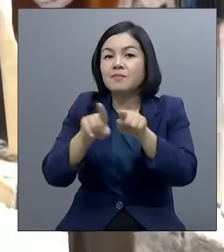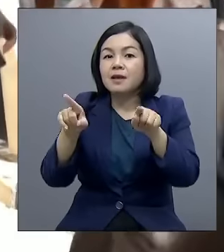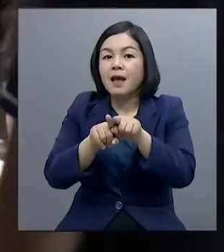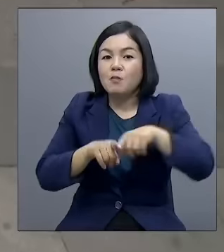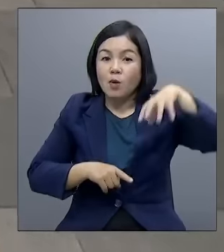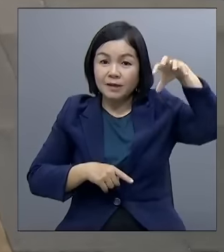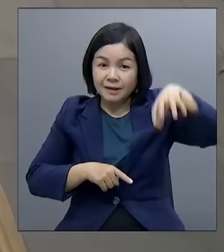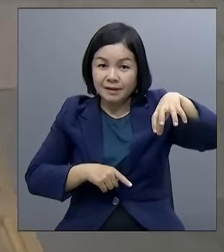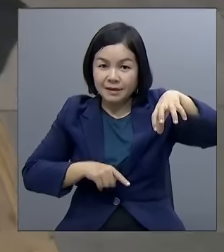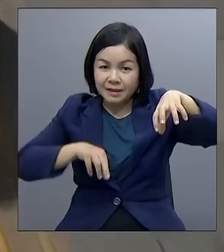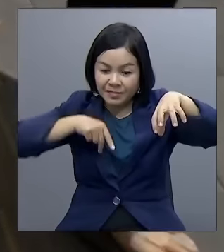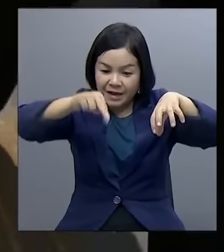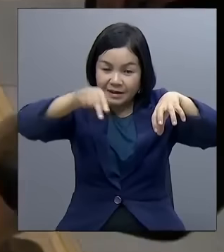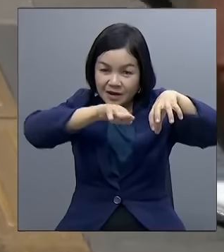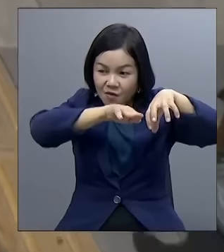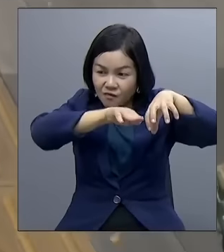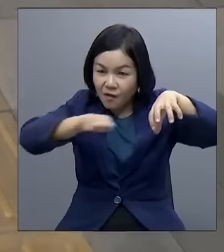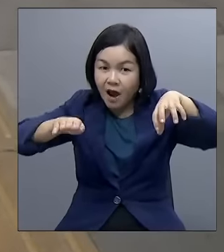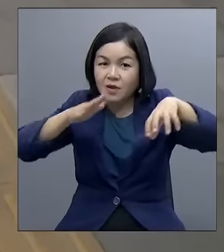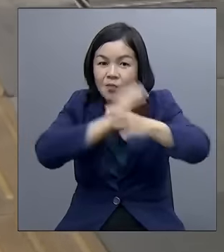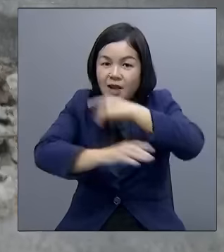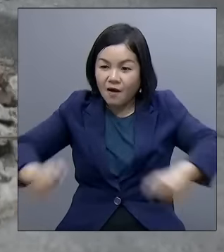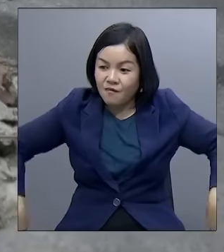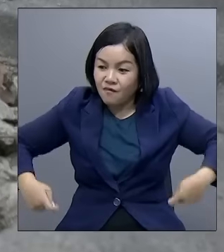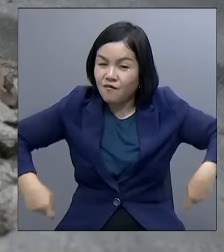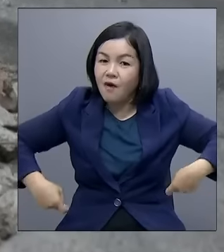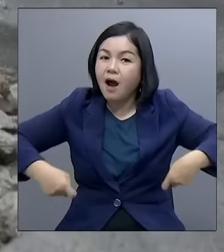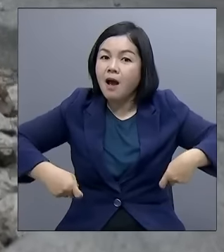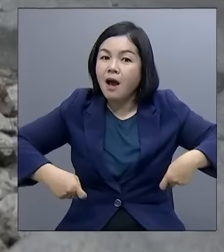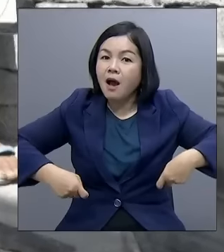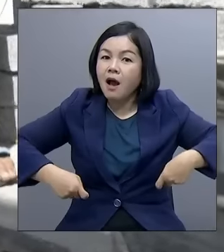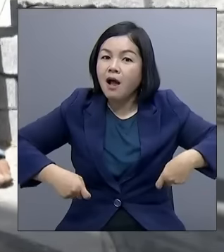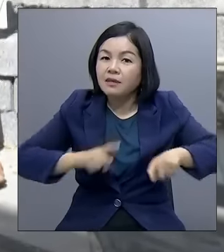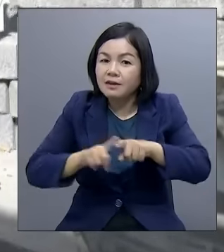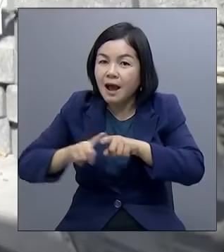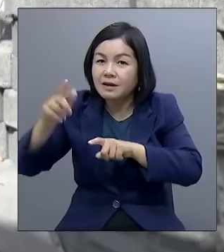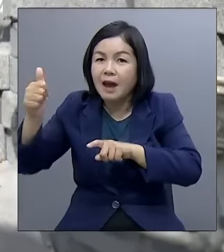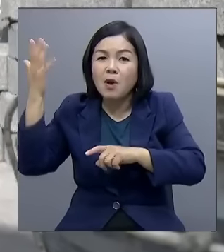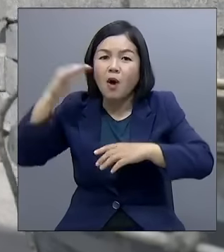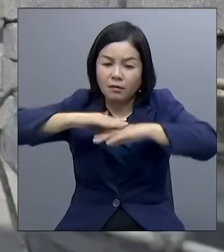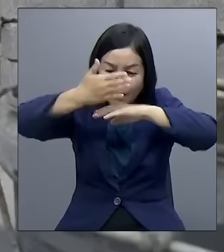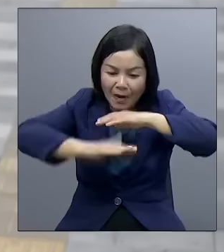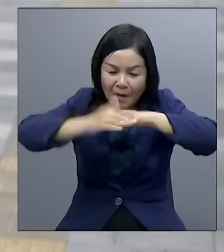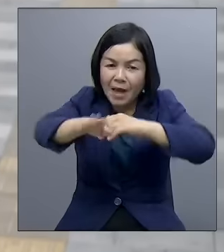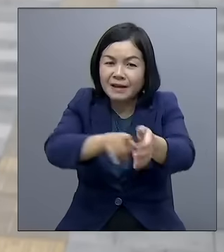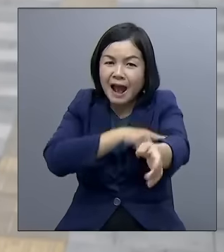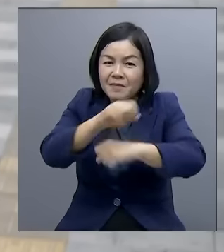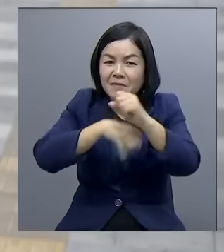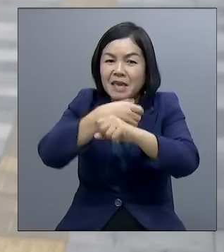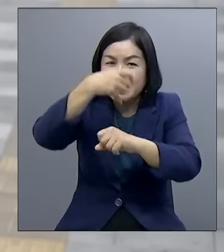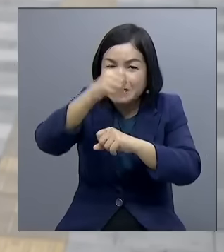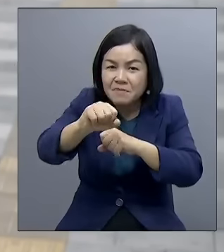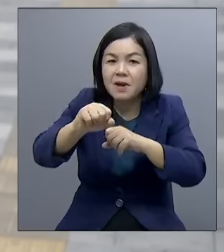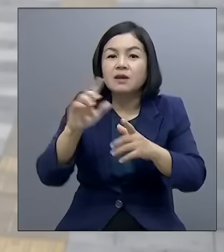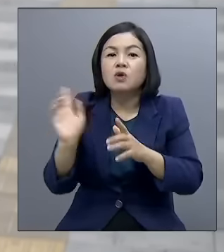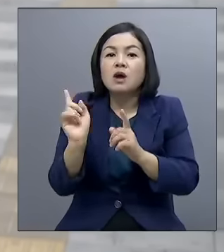ทางเท้าต่างๆแล้วก็เป็นประโยชน์กับคนพิการนะครับในการสัญจรทางเท้ามีสภาพชำรุดทรุดโทรมก่อสร้างมาหลาย10ปีแล้วก็อยู่ในจุดที่มีประชา